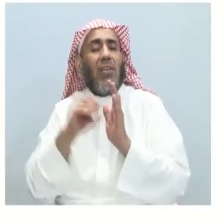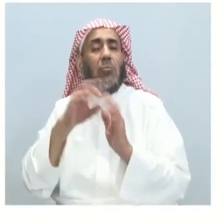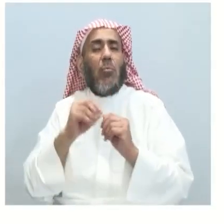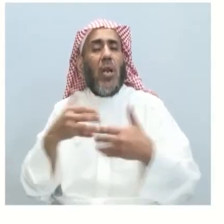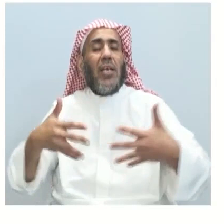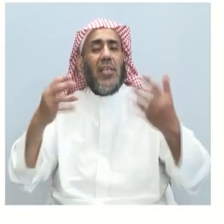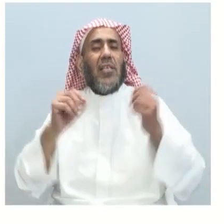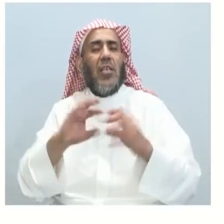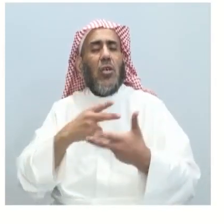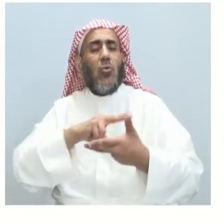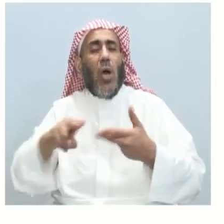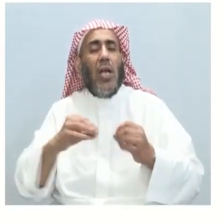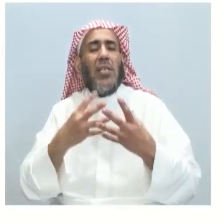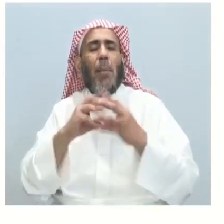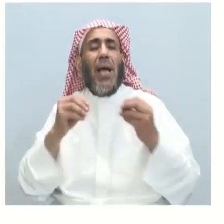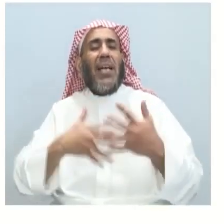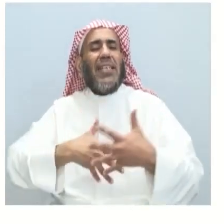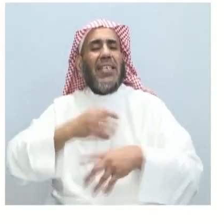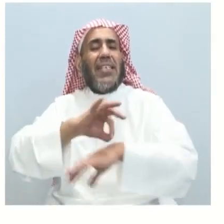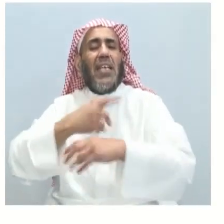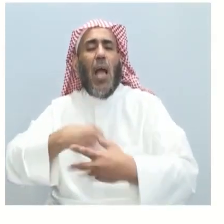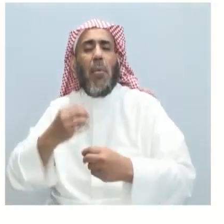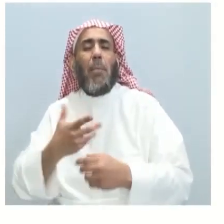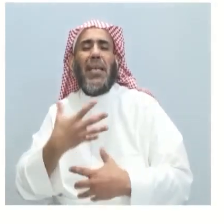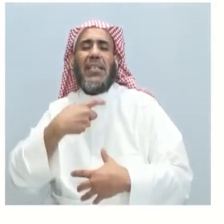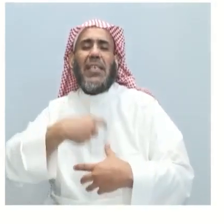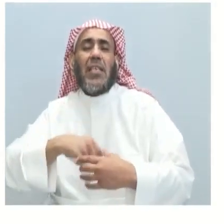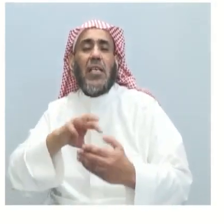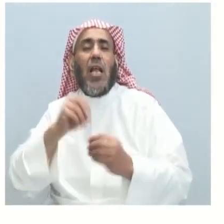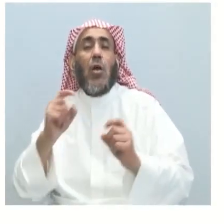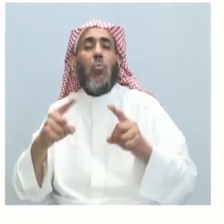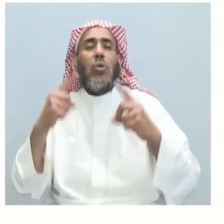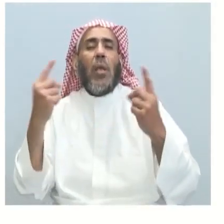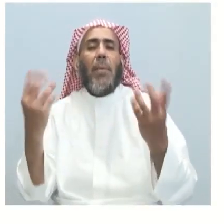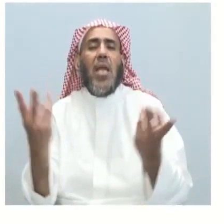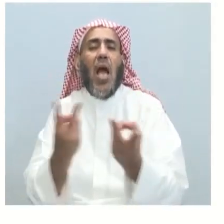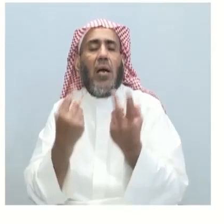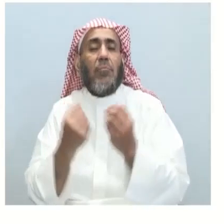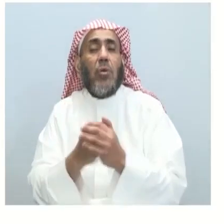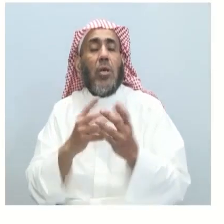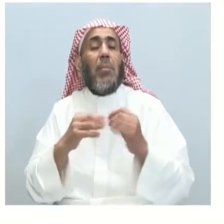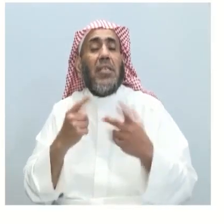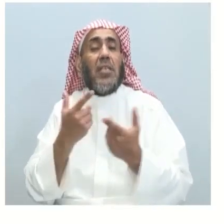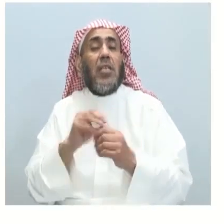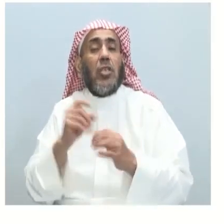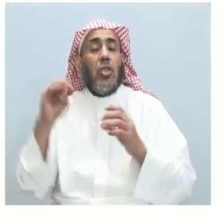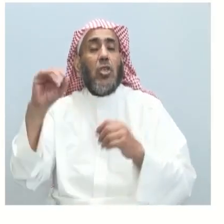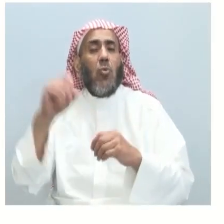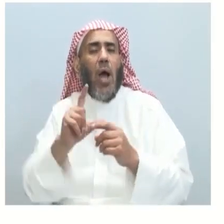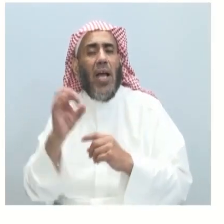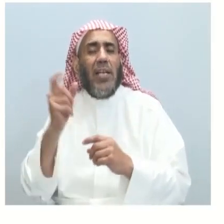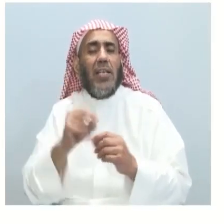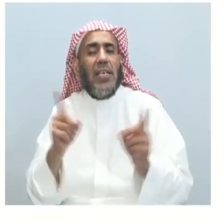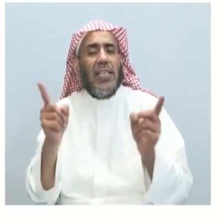قصائد تعالج معاني انسانيه عامه باحساس ذاتي يستلهم الطبيعه يعني معنى ان مدرسه الديوان لو اردنا ان يعني